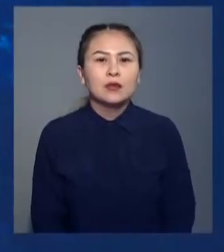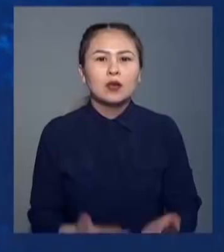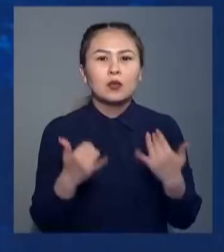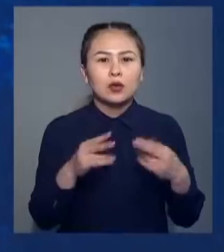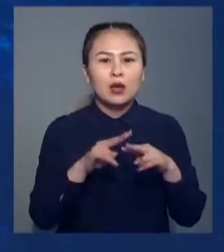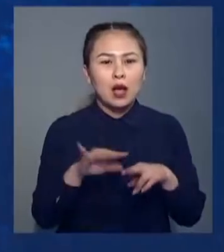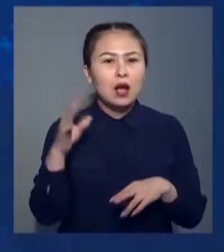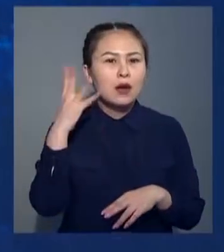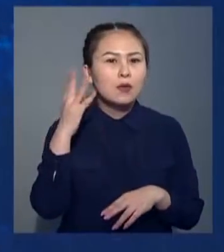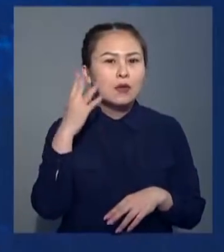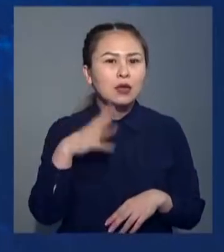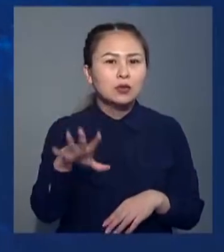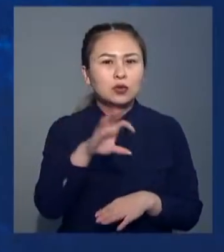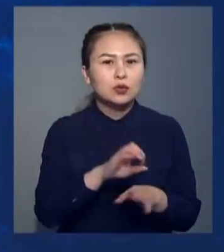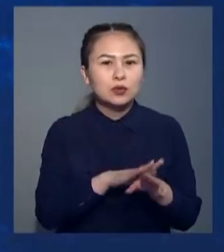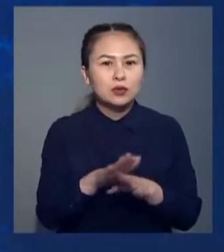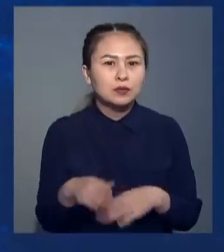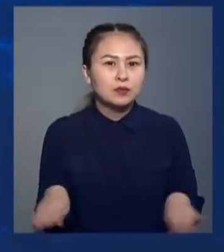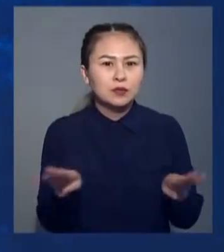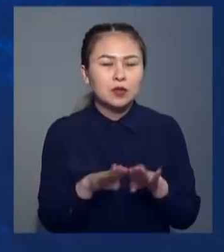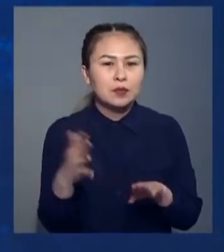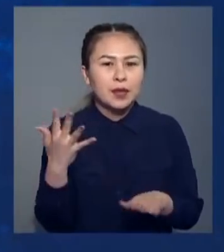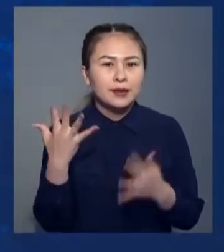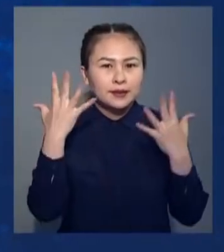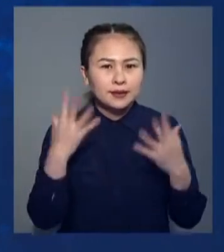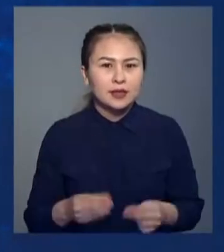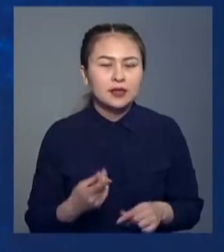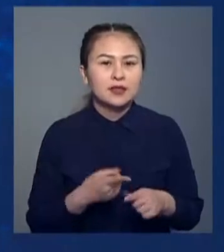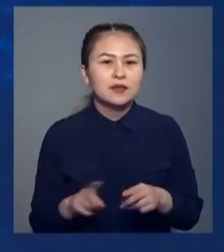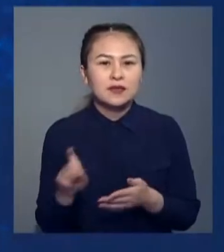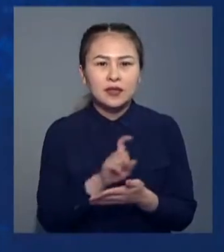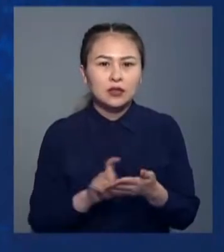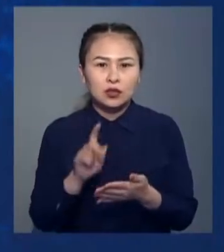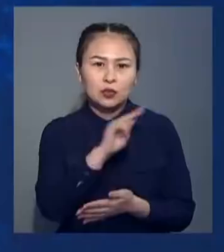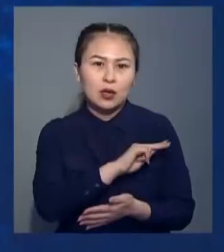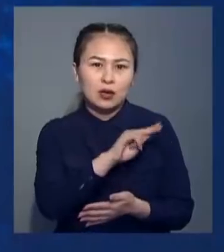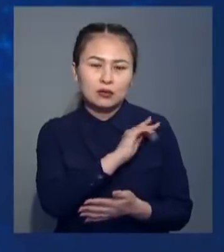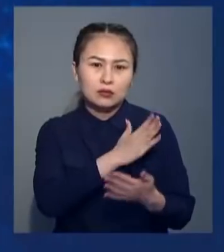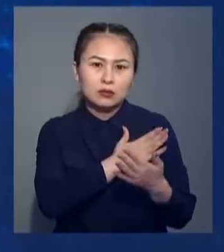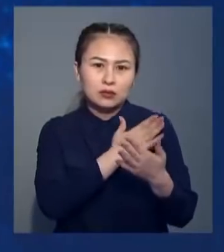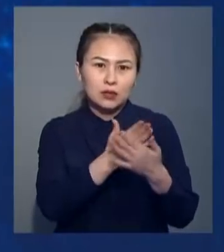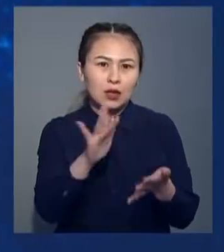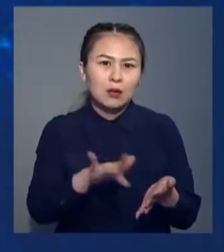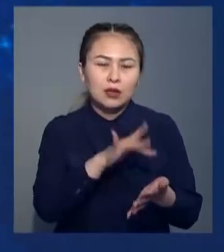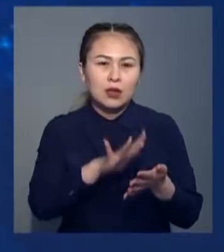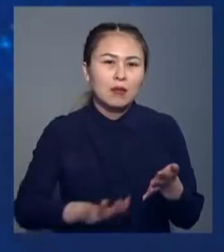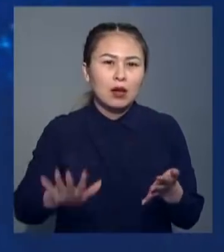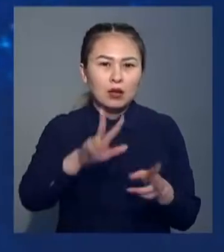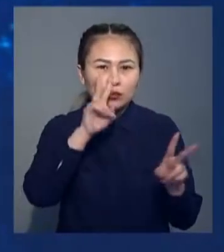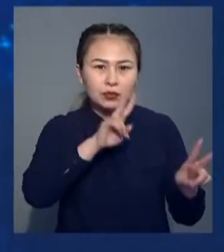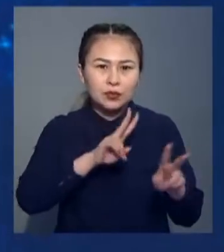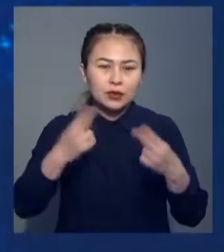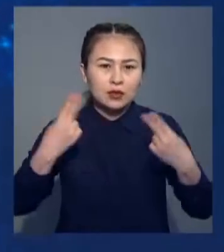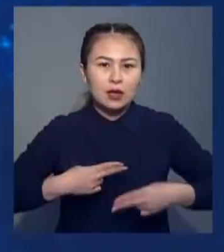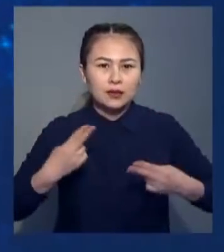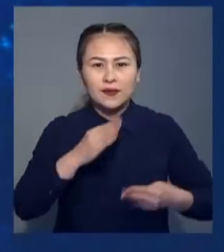Бүгін Елорда мен Алматының толықтай жабылғанына 5-ші күн. Шаһарларда дезинфекциялау жұмыстары қарқын алды. Қала маңындағы бақылау